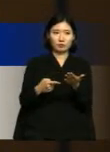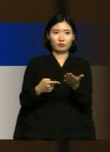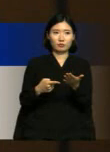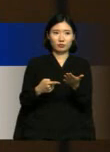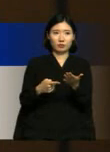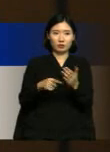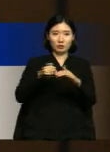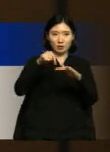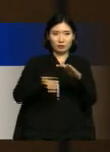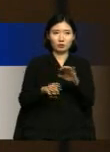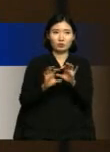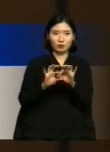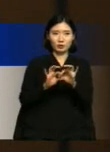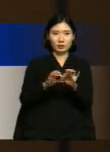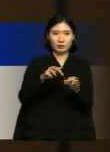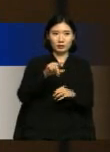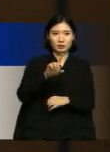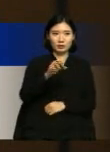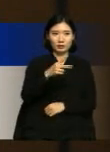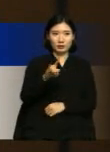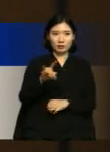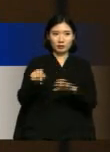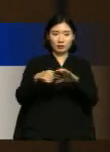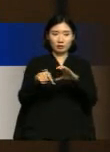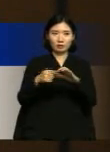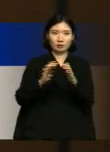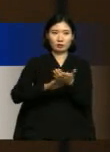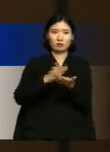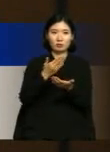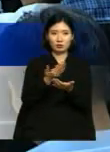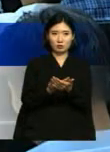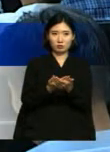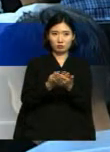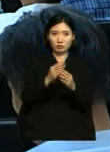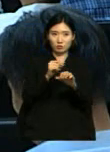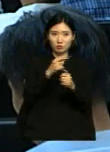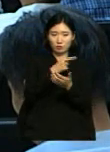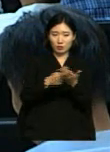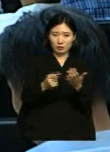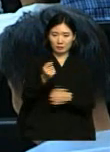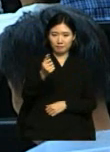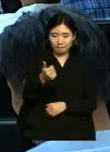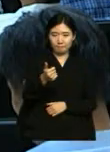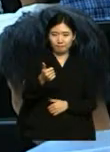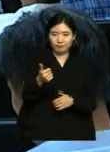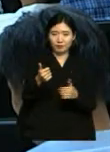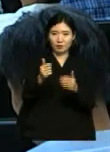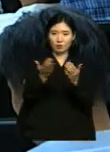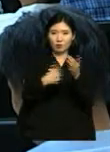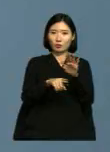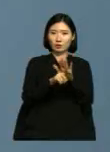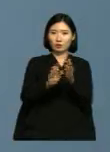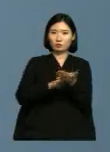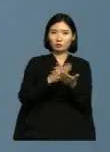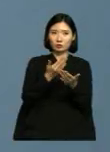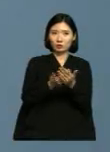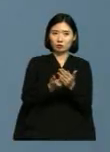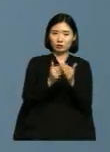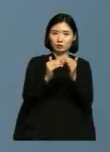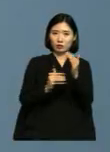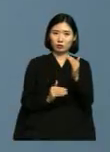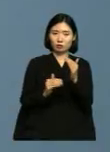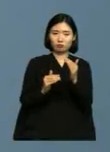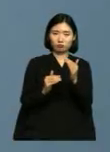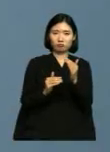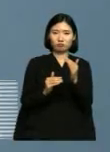장대 터널을 개설해서 갱급의 토지 훼손을 최소화하였습니다. 공개된 수정안에 대한 주민들의 반응은 다소